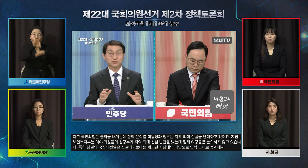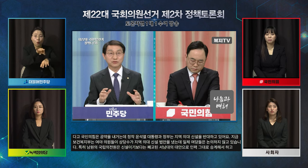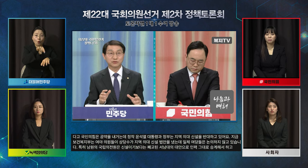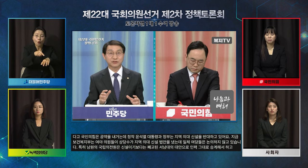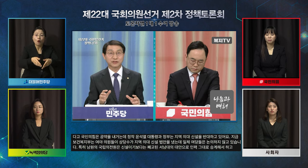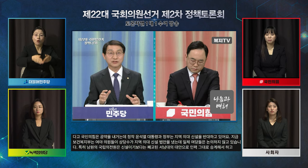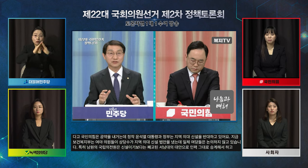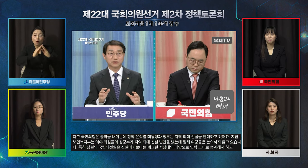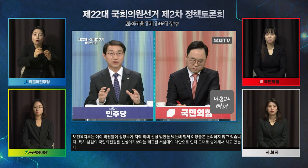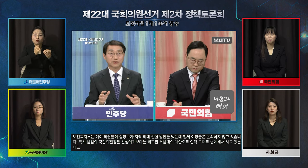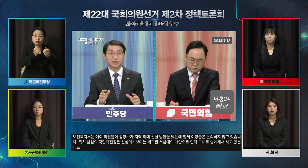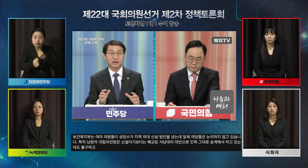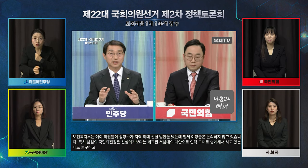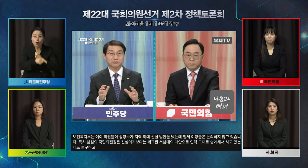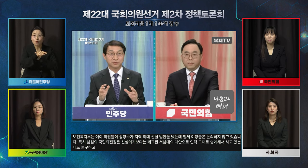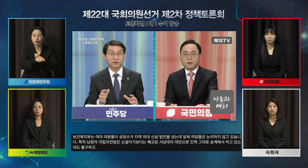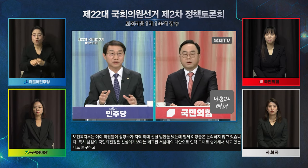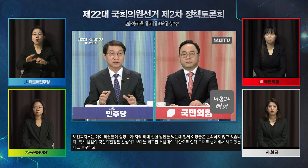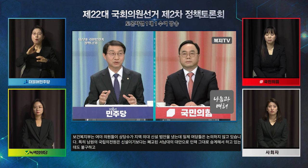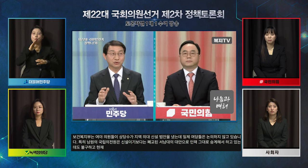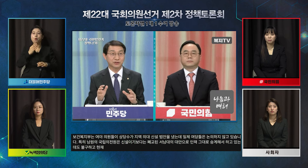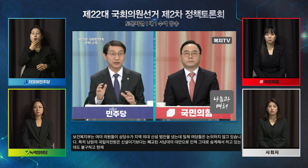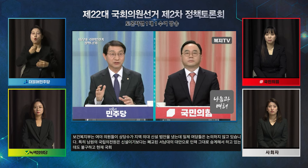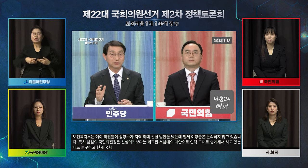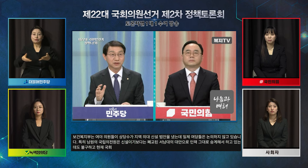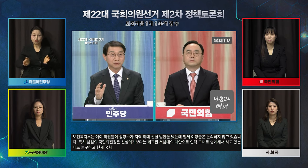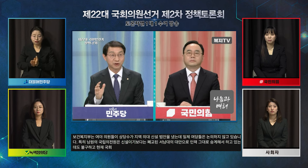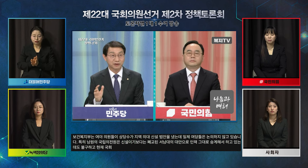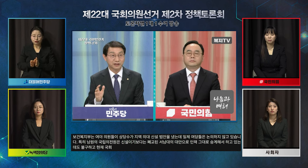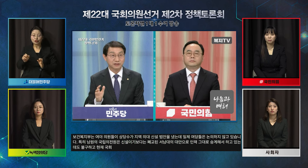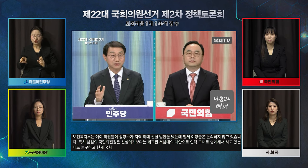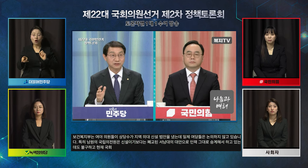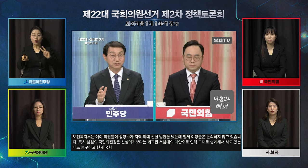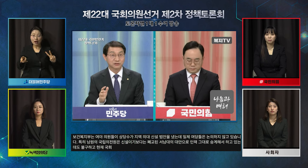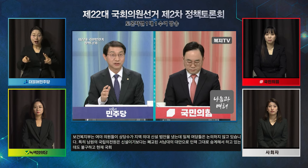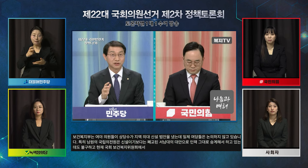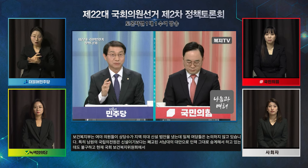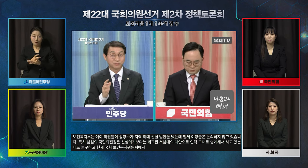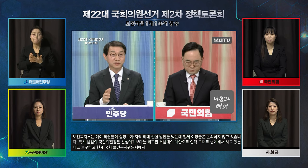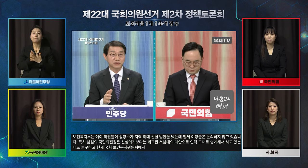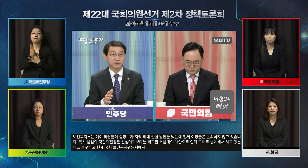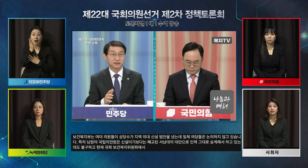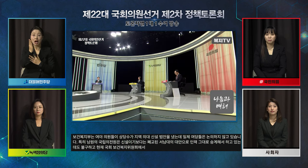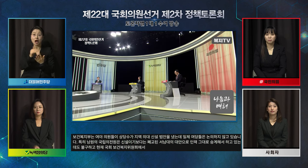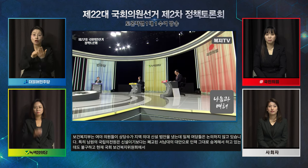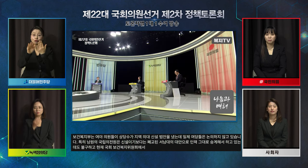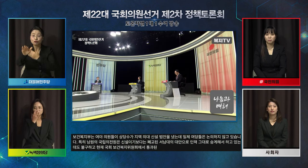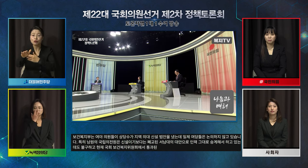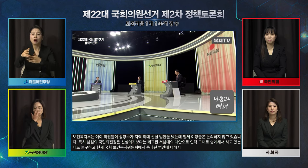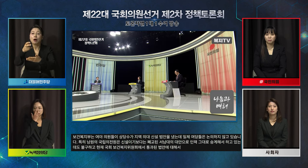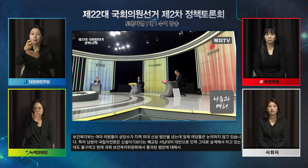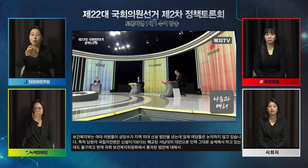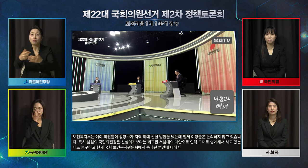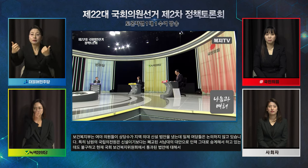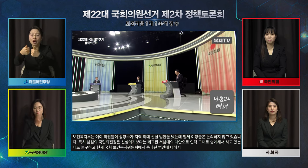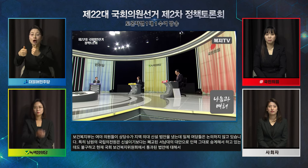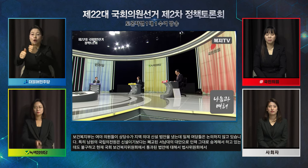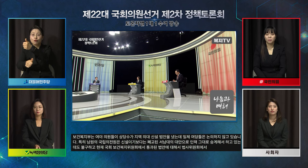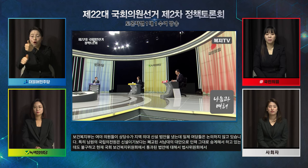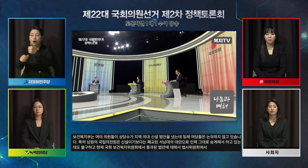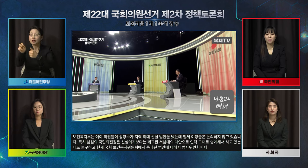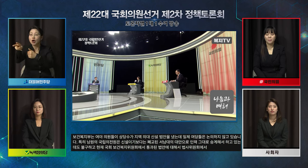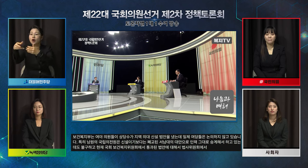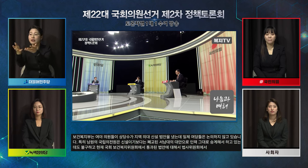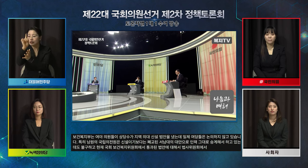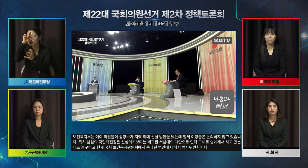보건복지위원회에서 여야가 표결 끝에 통과된 법안에 대해서 법사위원회에서 여당과 정부가 반대해서